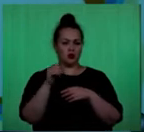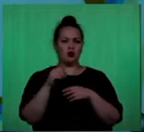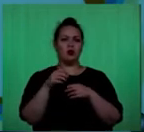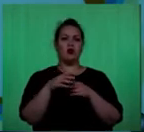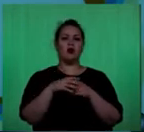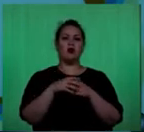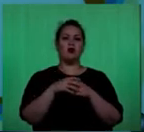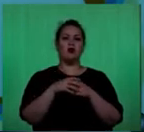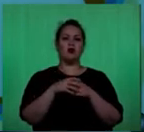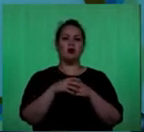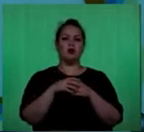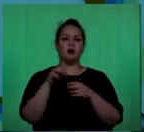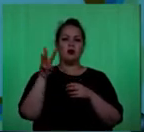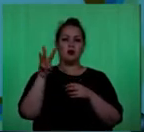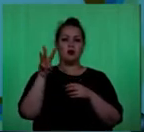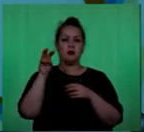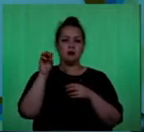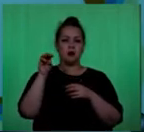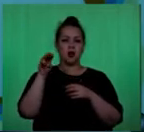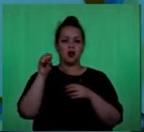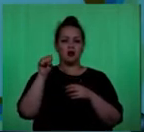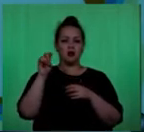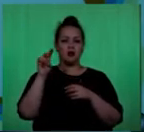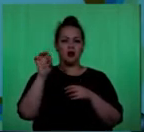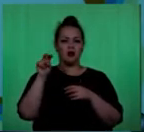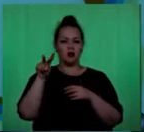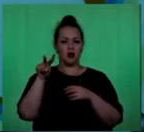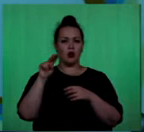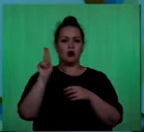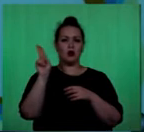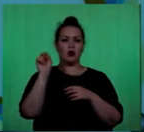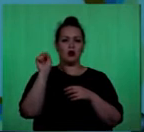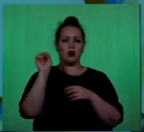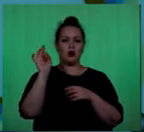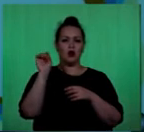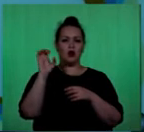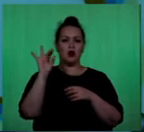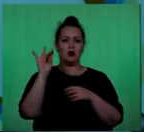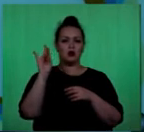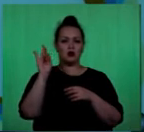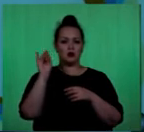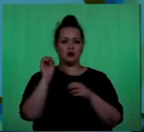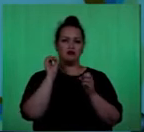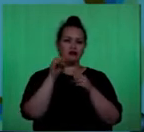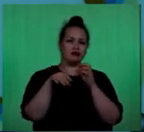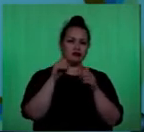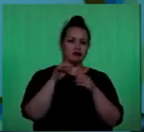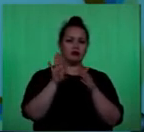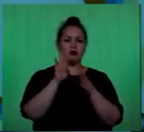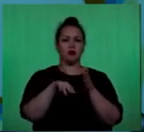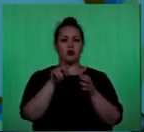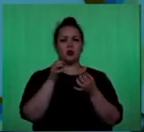количеством метанола и керосина предназначенной для технических целей но без